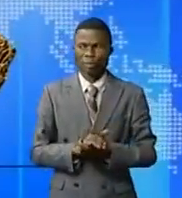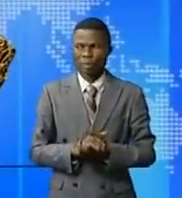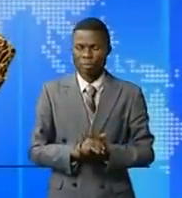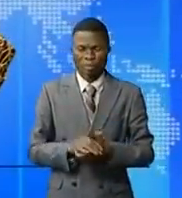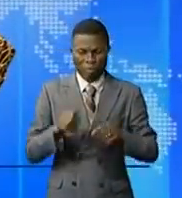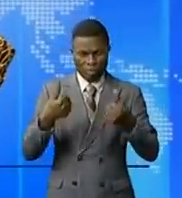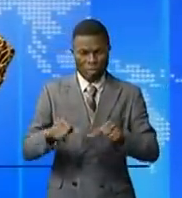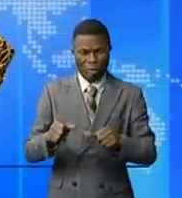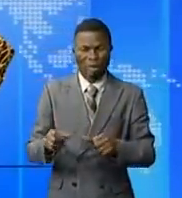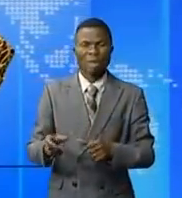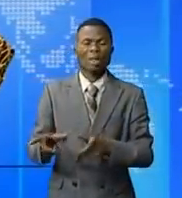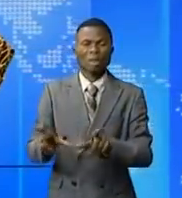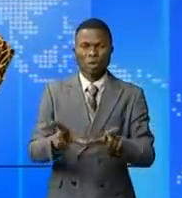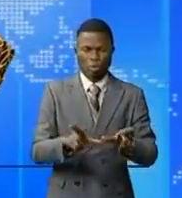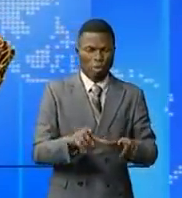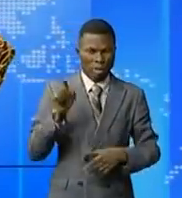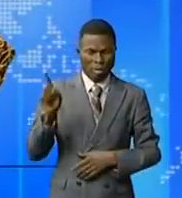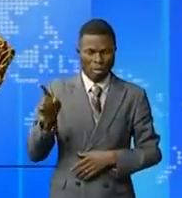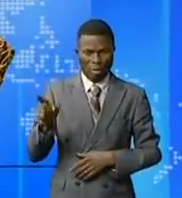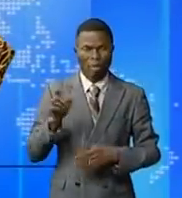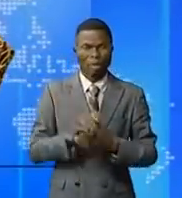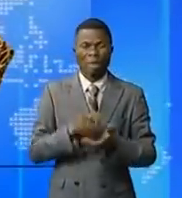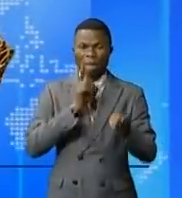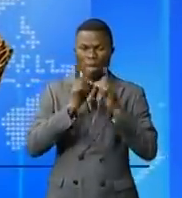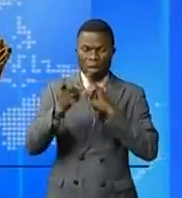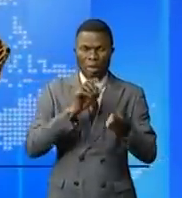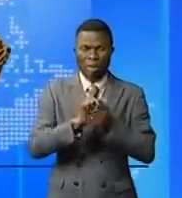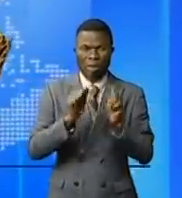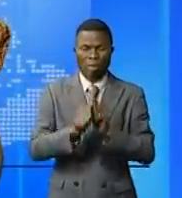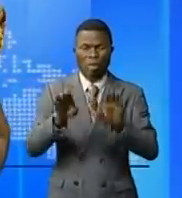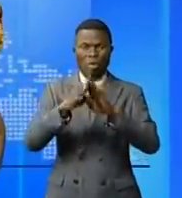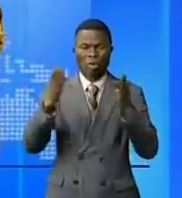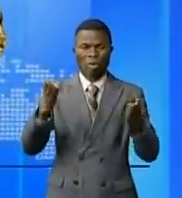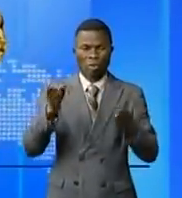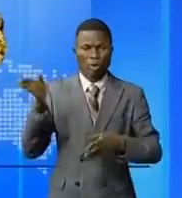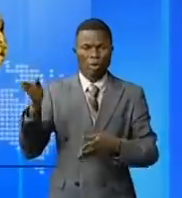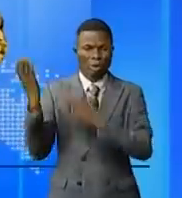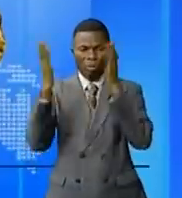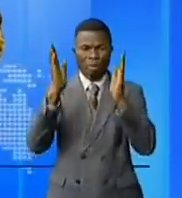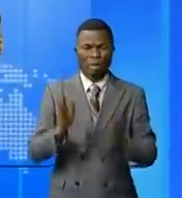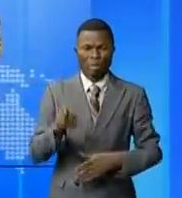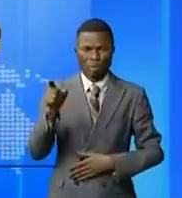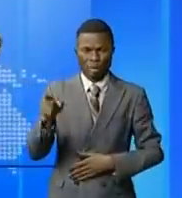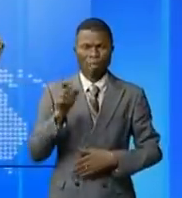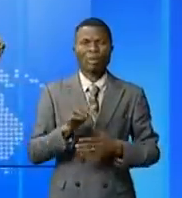Restons toujours dans cette partie du territoire national pour parler de l'inauguration de la Chambre de commerce.